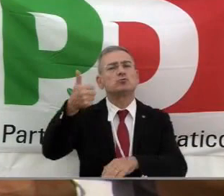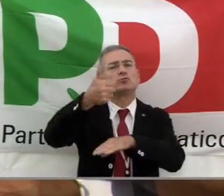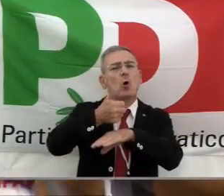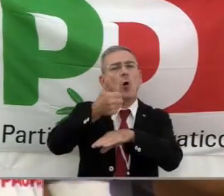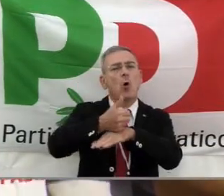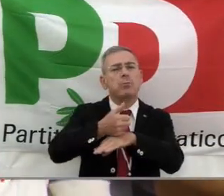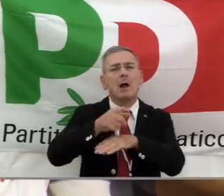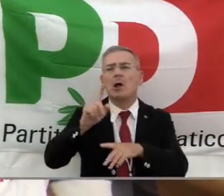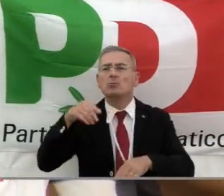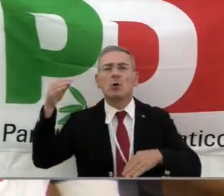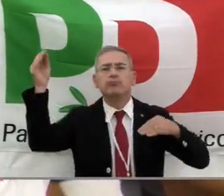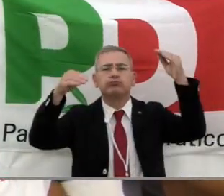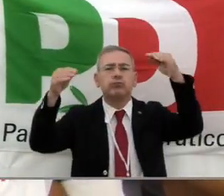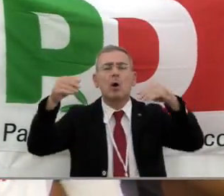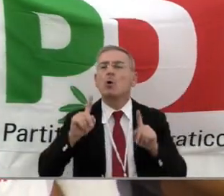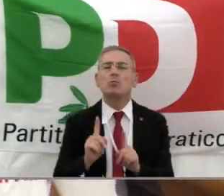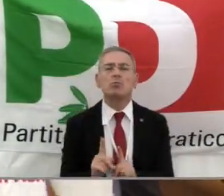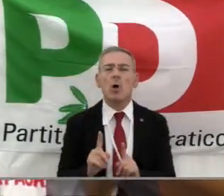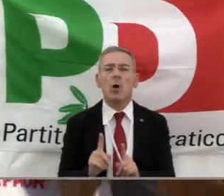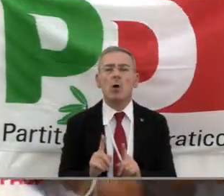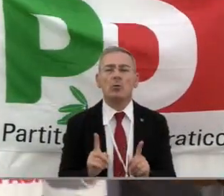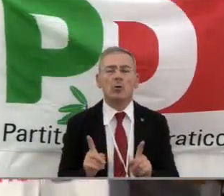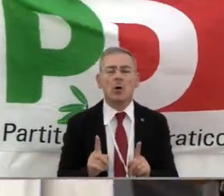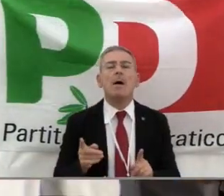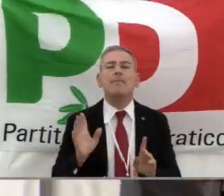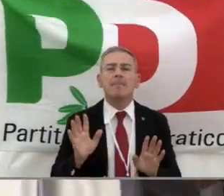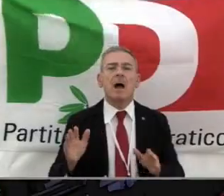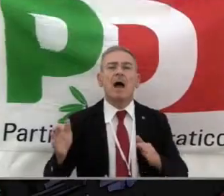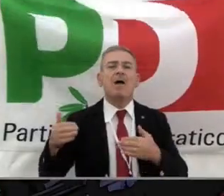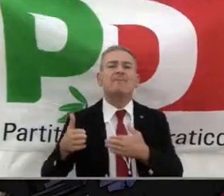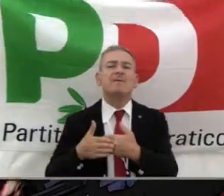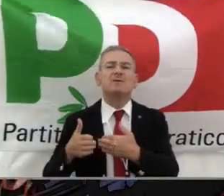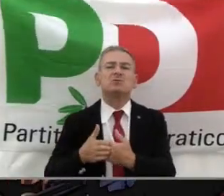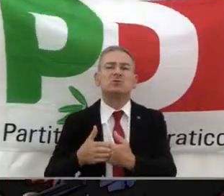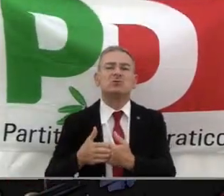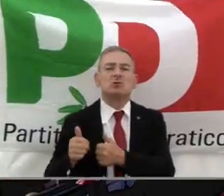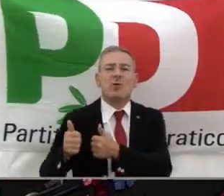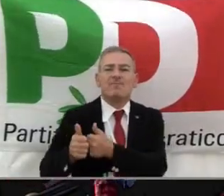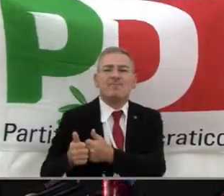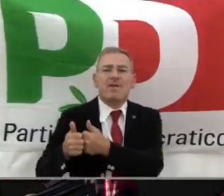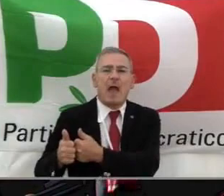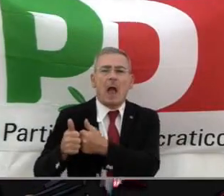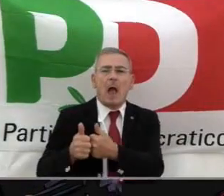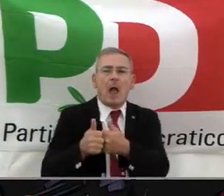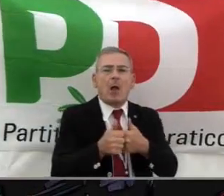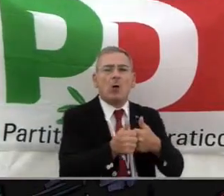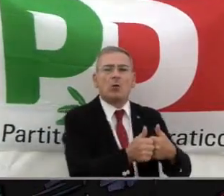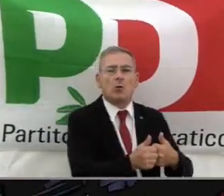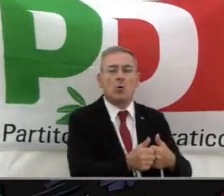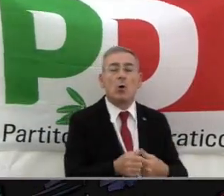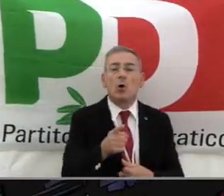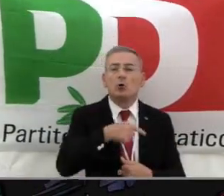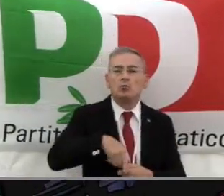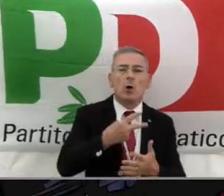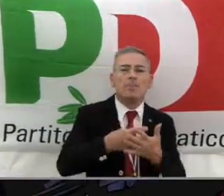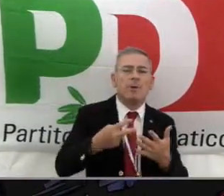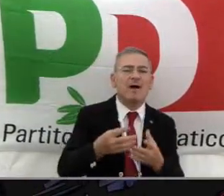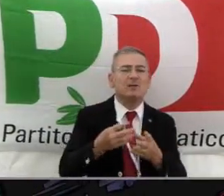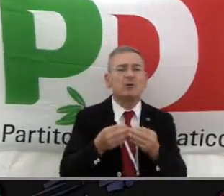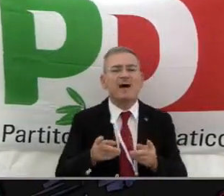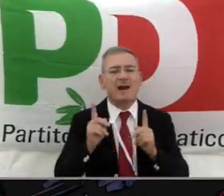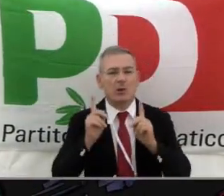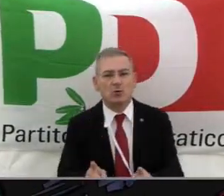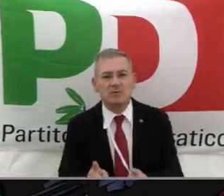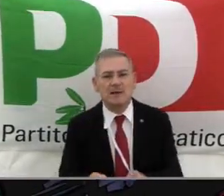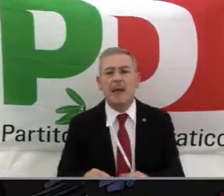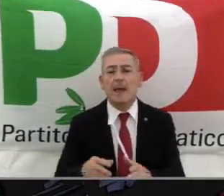da un'altra parte, fianco a fianco. È quello che abbiamo cercato di fare anche